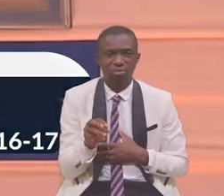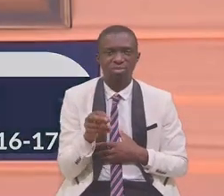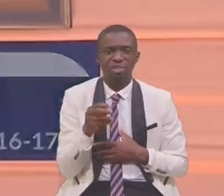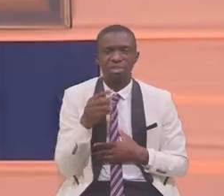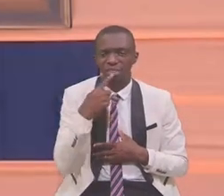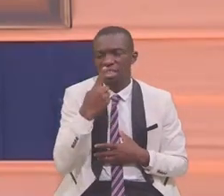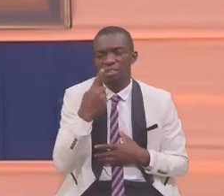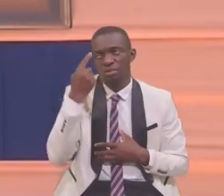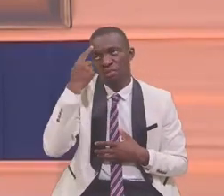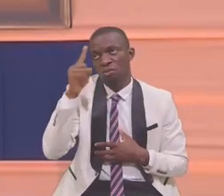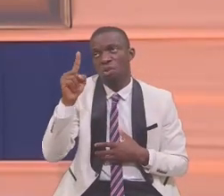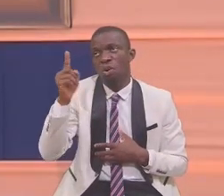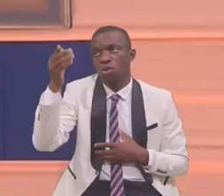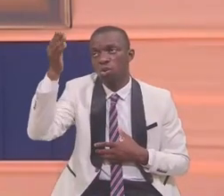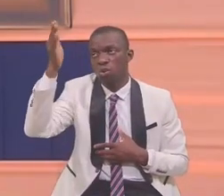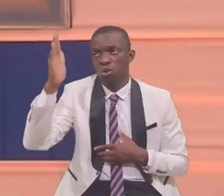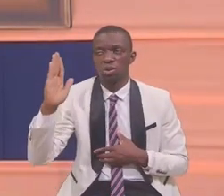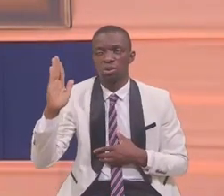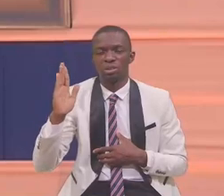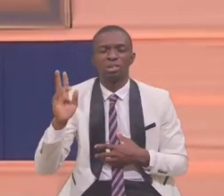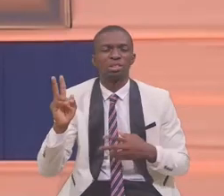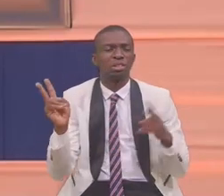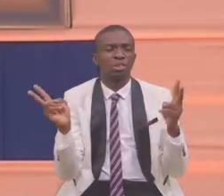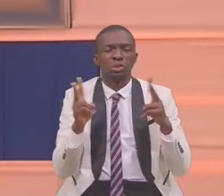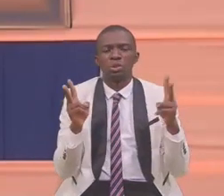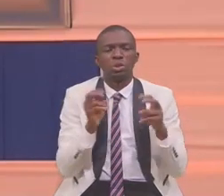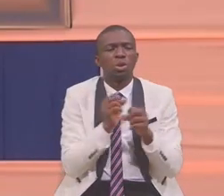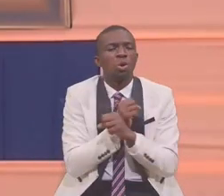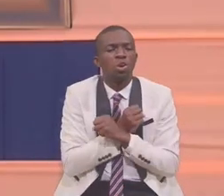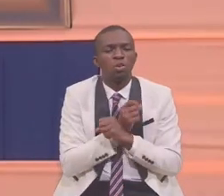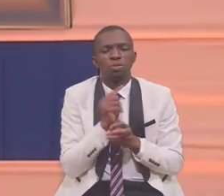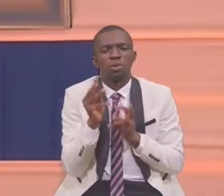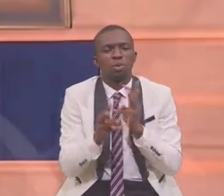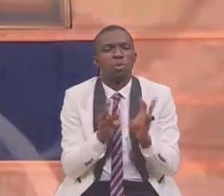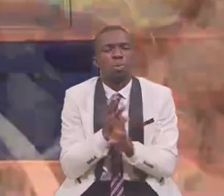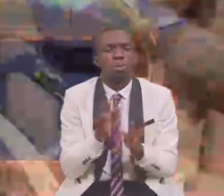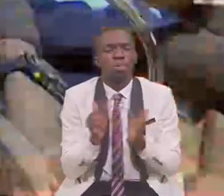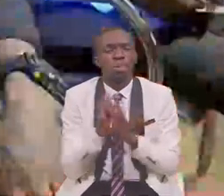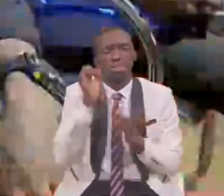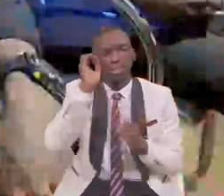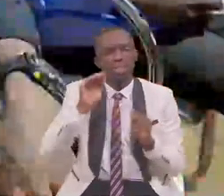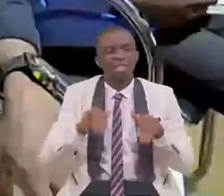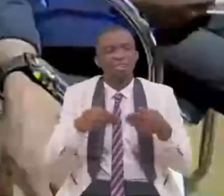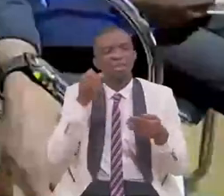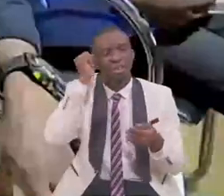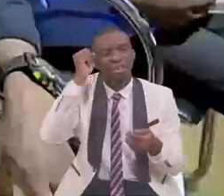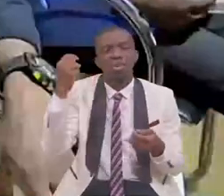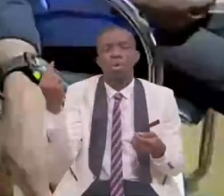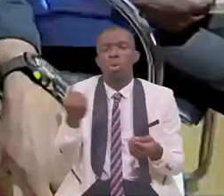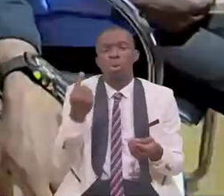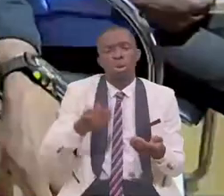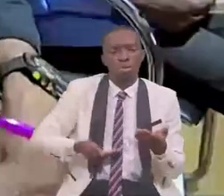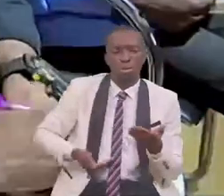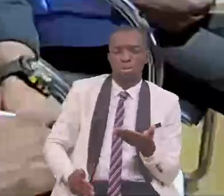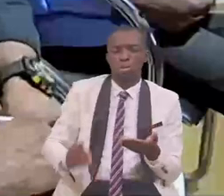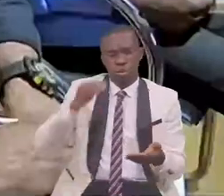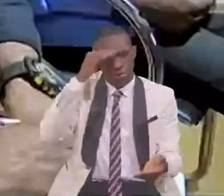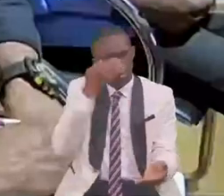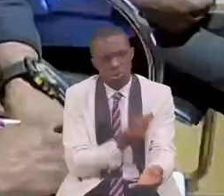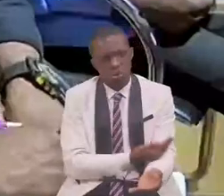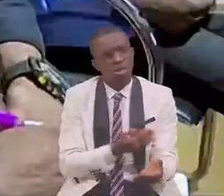tant aimé le monde qu'il a donné son Fils unique, afin que quiconque croit en lui ne périsse point, mais qu'il ait